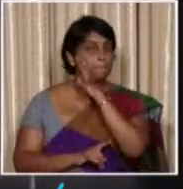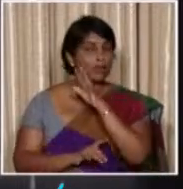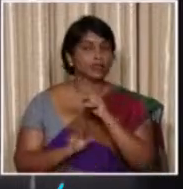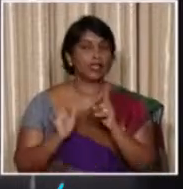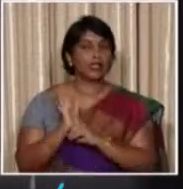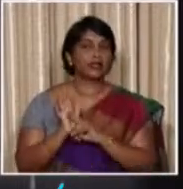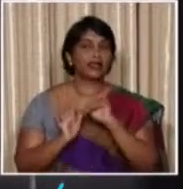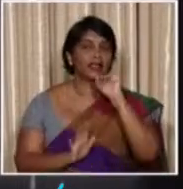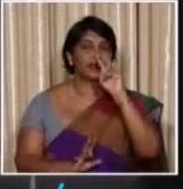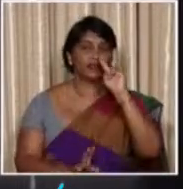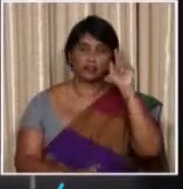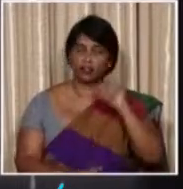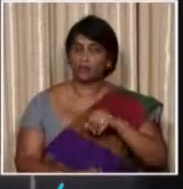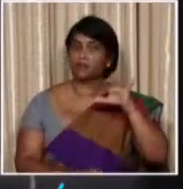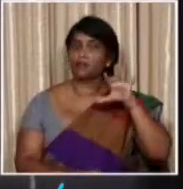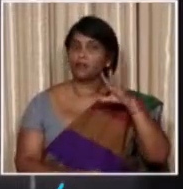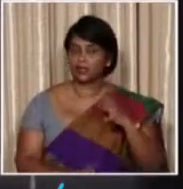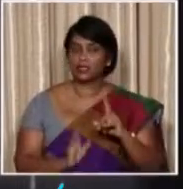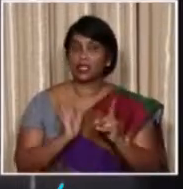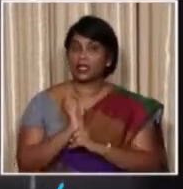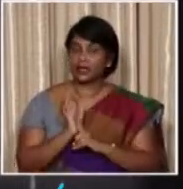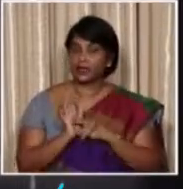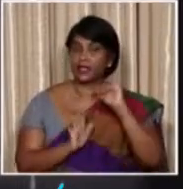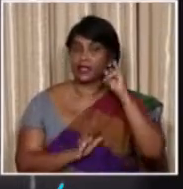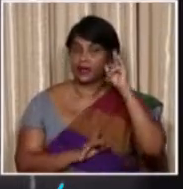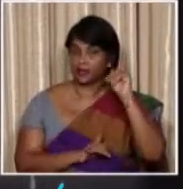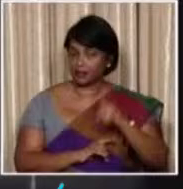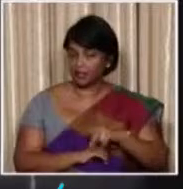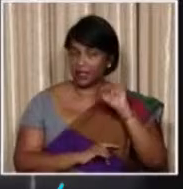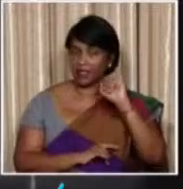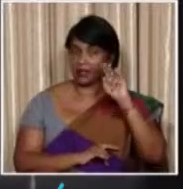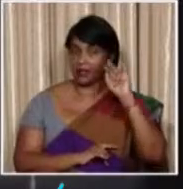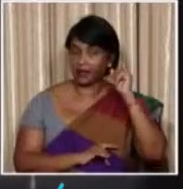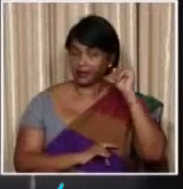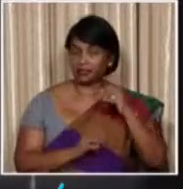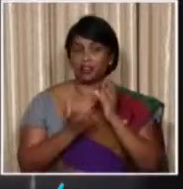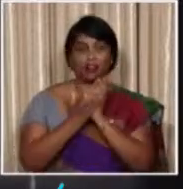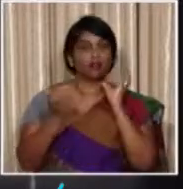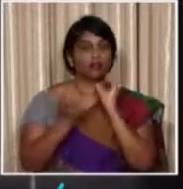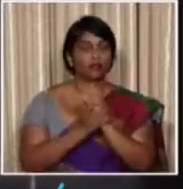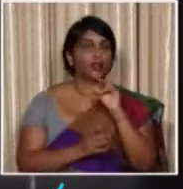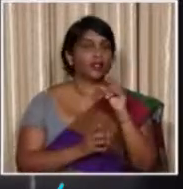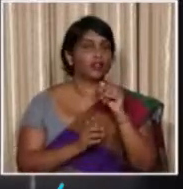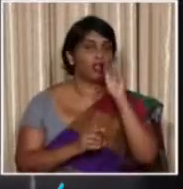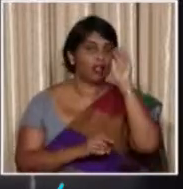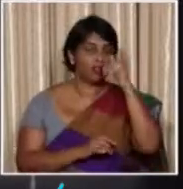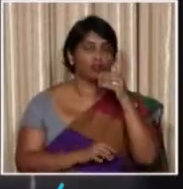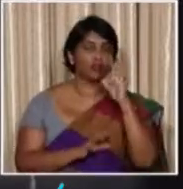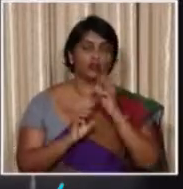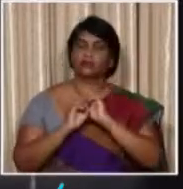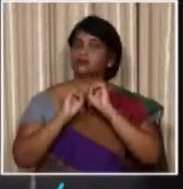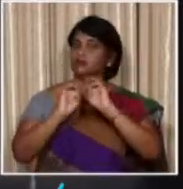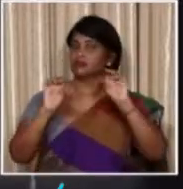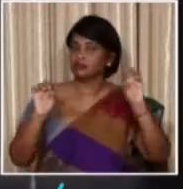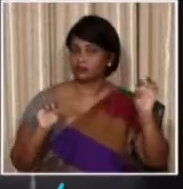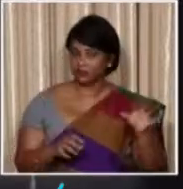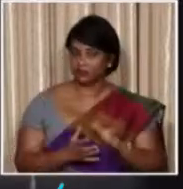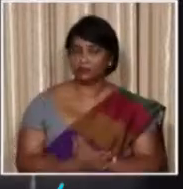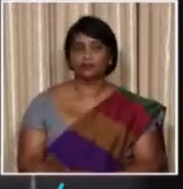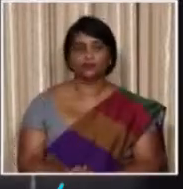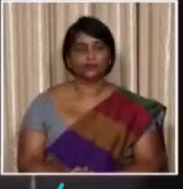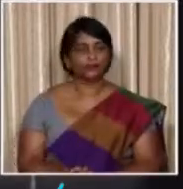ලීටර්. ඒ කියන්නේ ලීටර් 6000 බවුසර් 11ක වතුර තමයි අලි 500කට 1000කට අවශ්‍ය